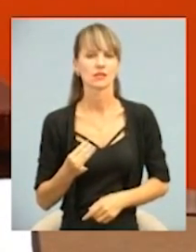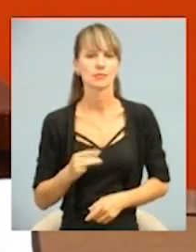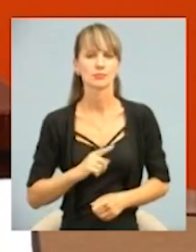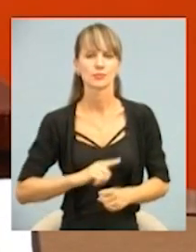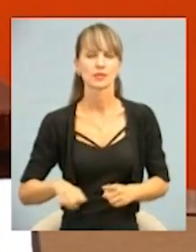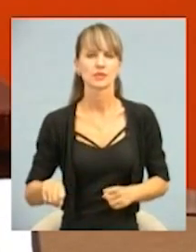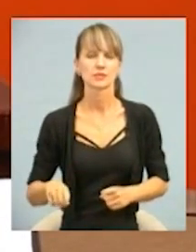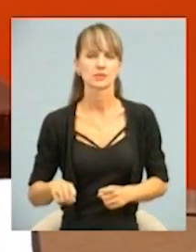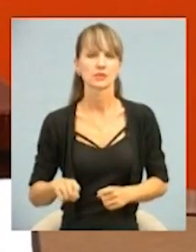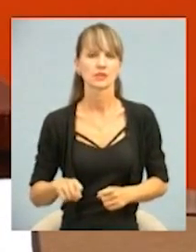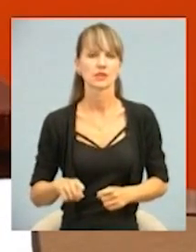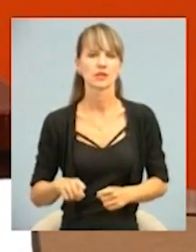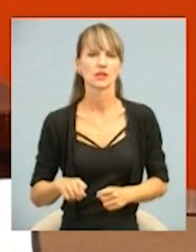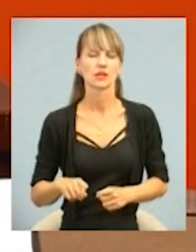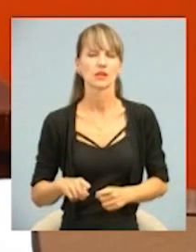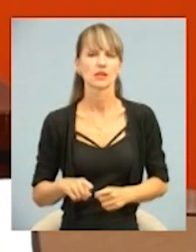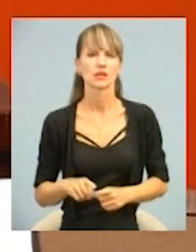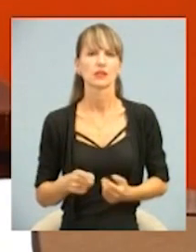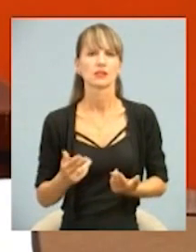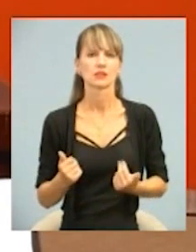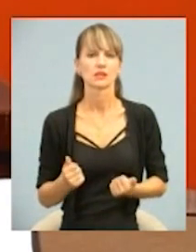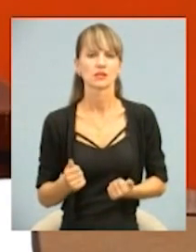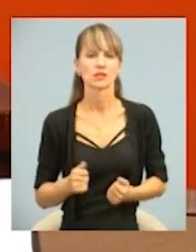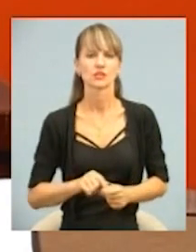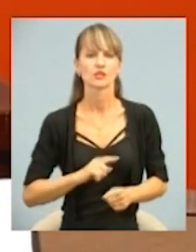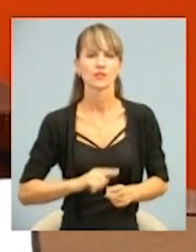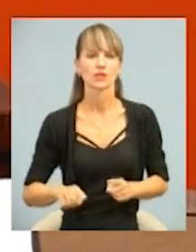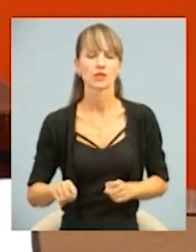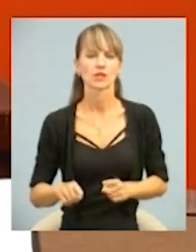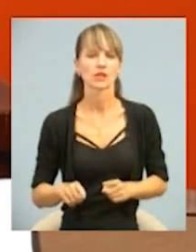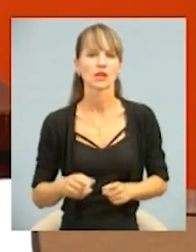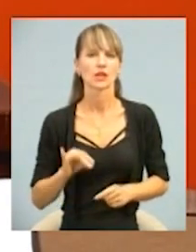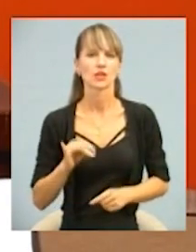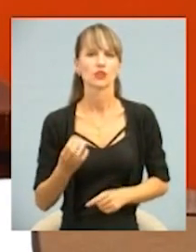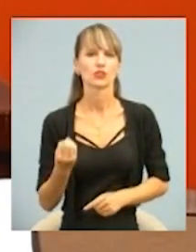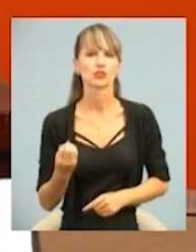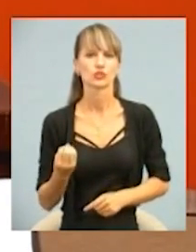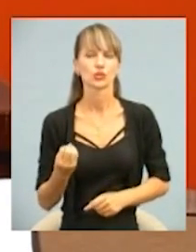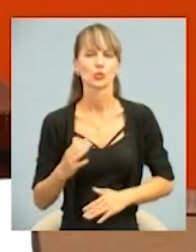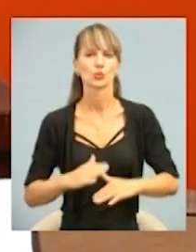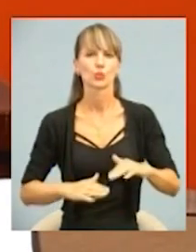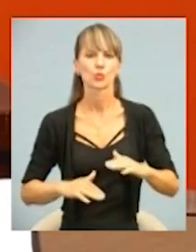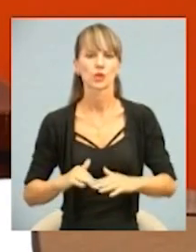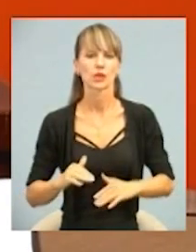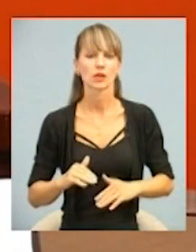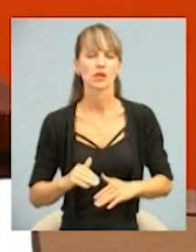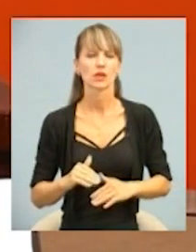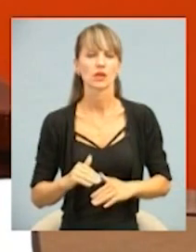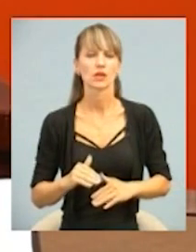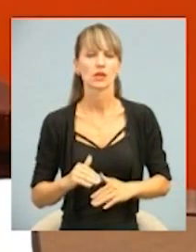швидкі. Швидко, так? Так. Швидко. Такої ще руки